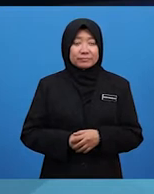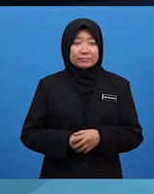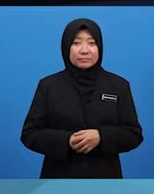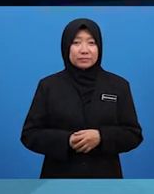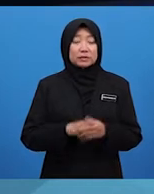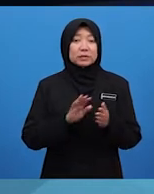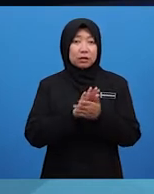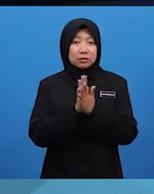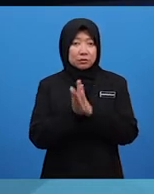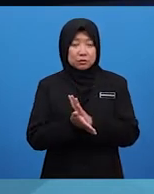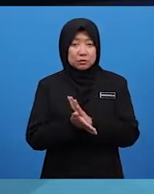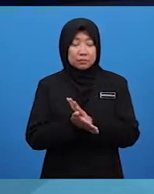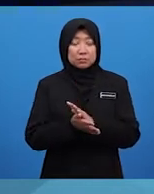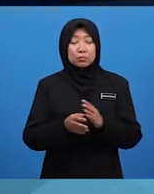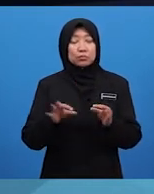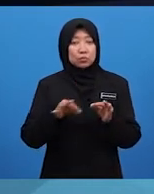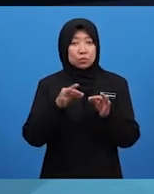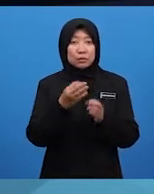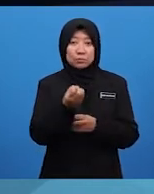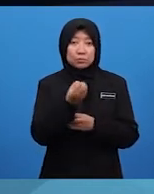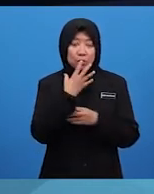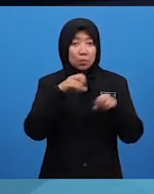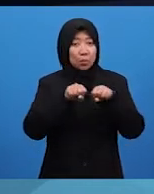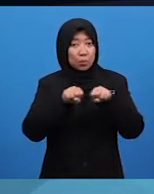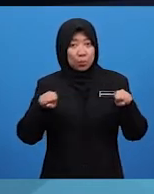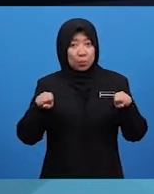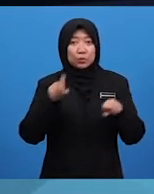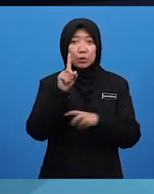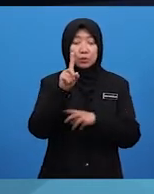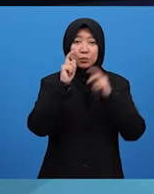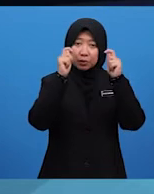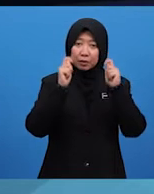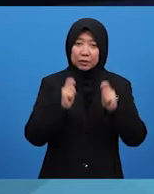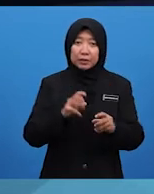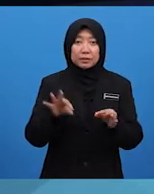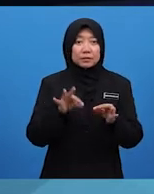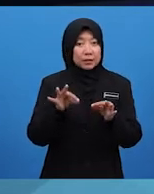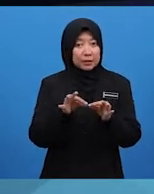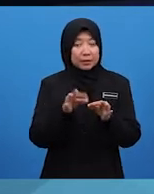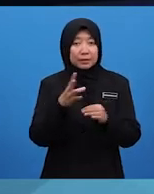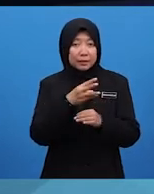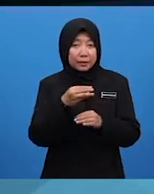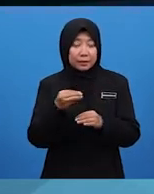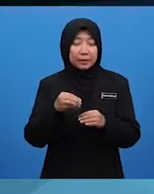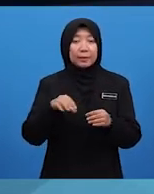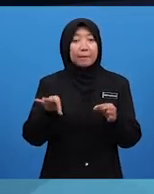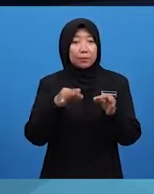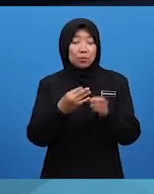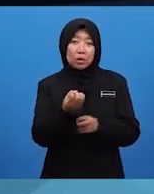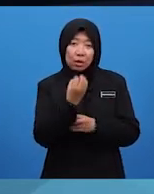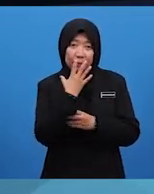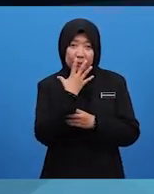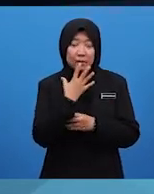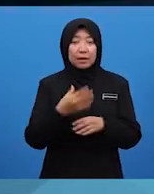Oleh itu, sulaman smoking bermaksud suatu teknik menjahit dan menyulam tangan di